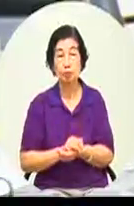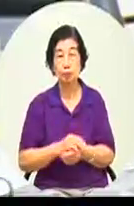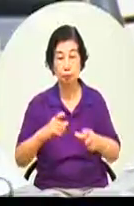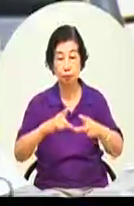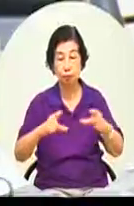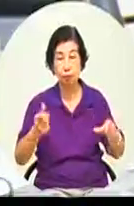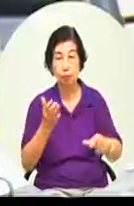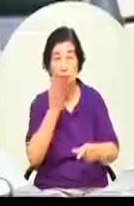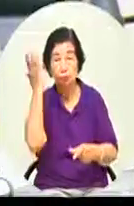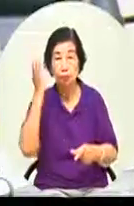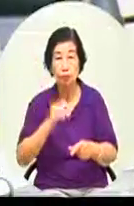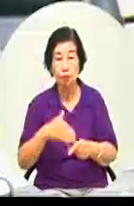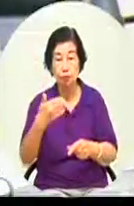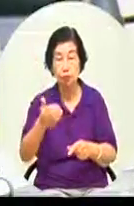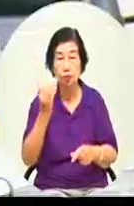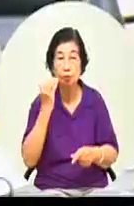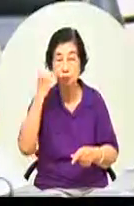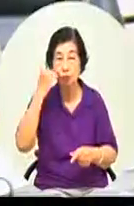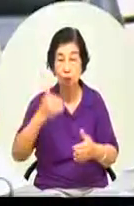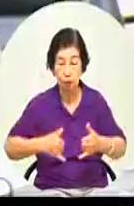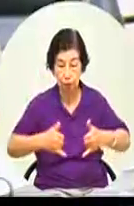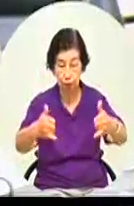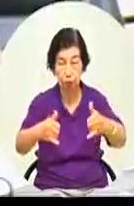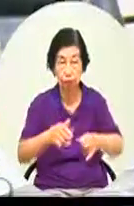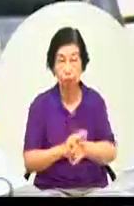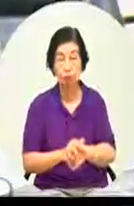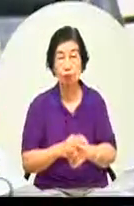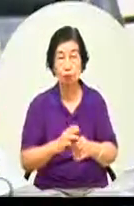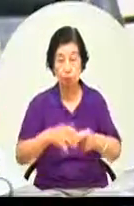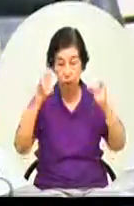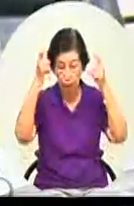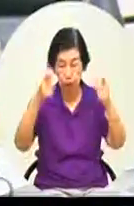九如，我们都知道这个是高雄非常主要的一个干